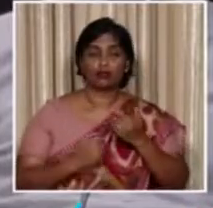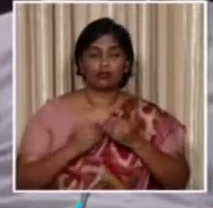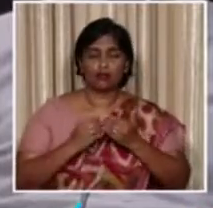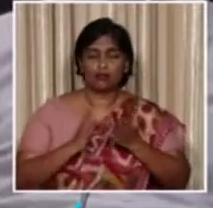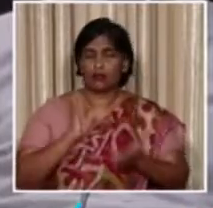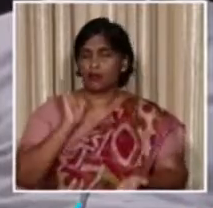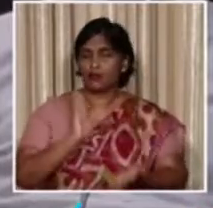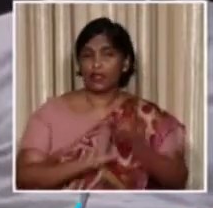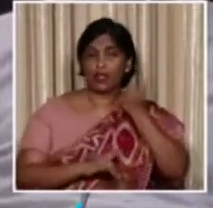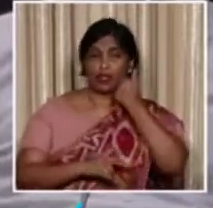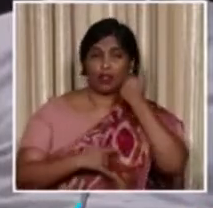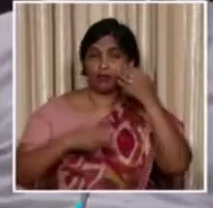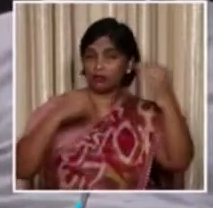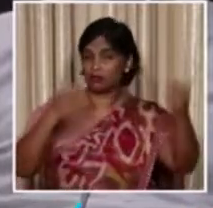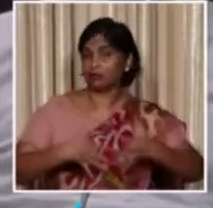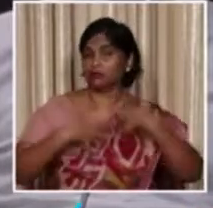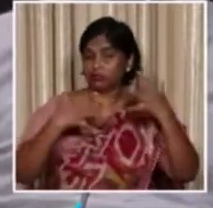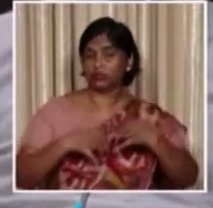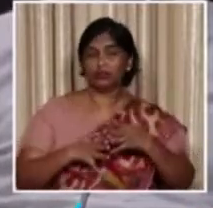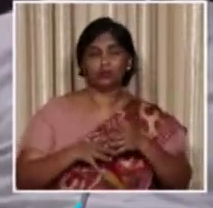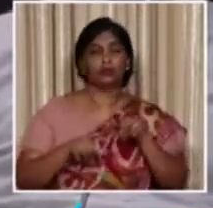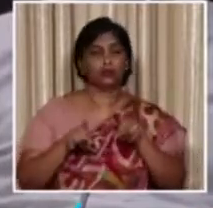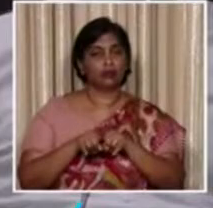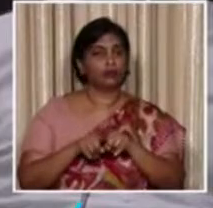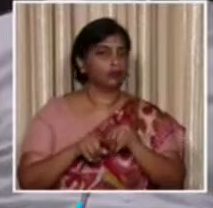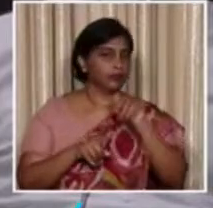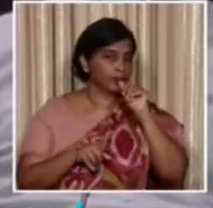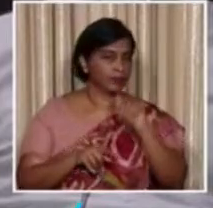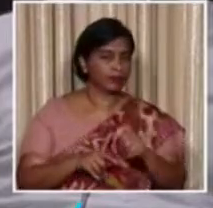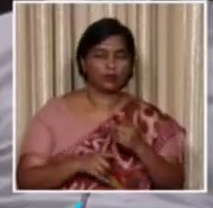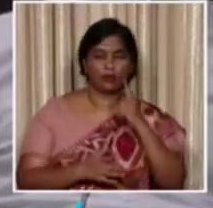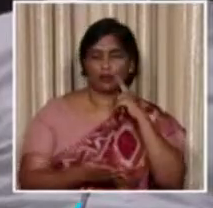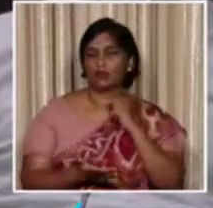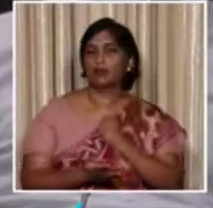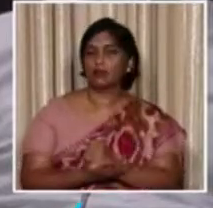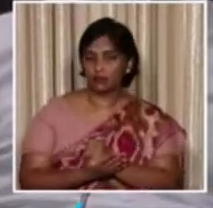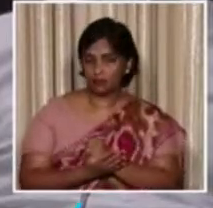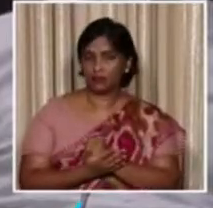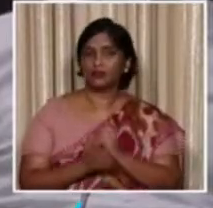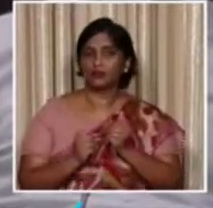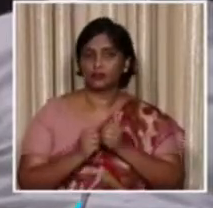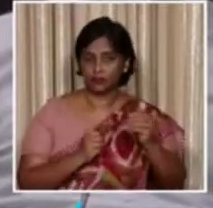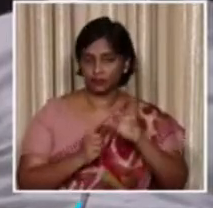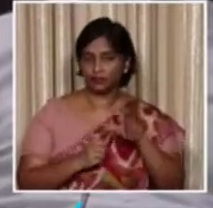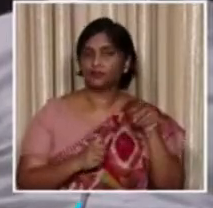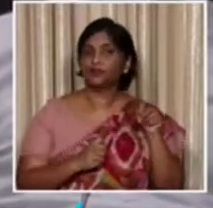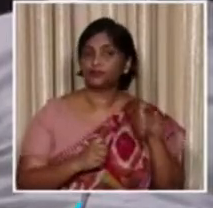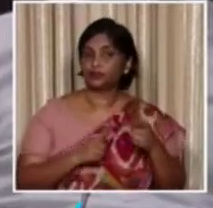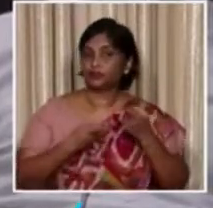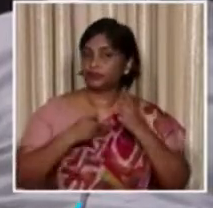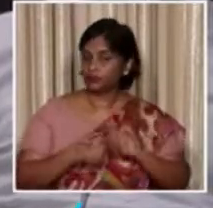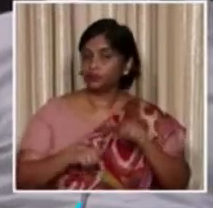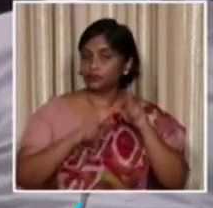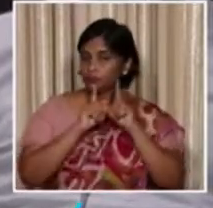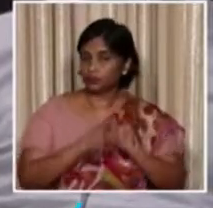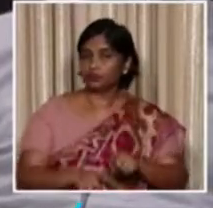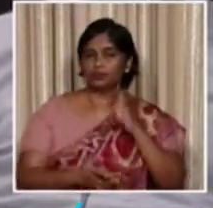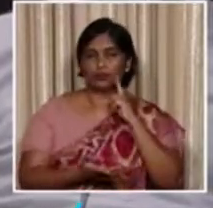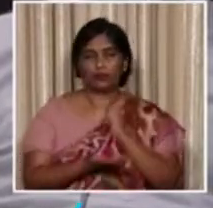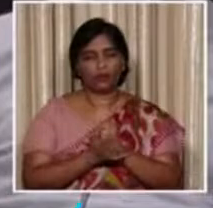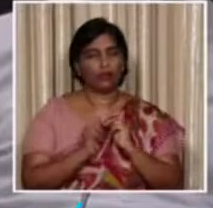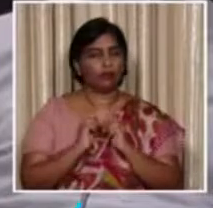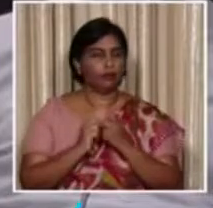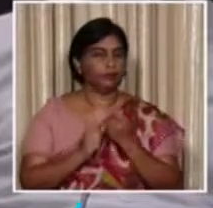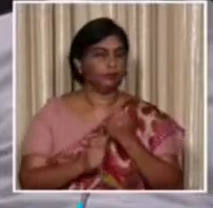එහා එන ලෙඩුන් රෝගීන් ප්‍රමාණය කොහෙත්ම උහුලන්න බැරි තත්ත්වයක් ඇති වෙනවා. අනිත් එක මේ වගේ ඉතාම බරපතල